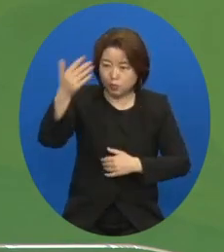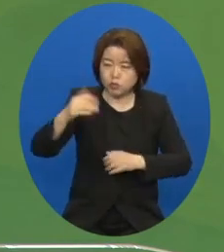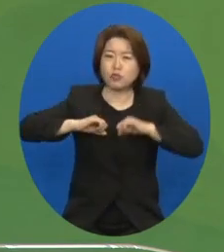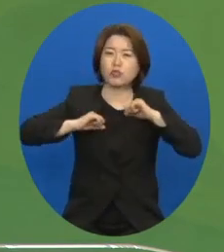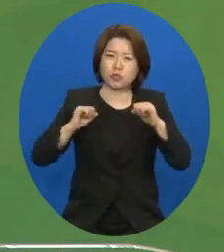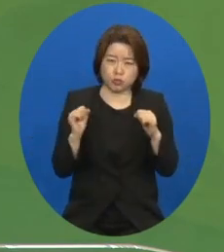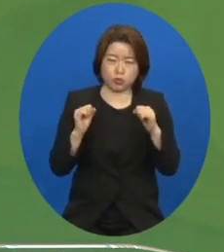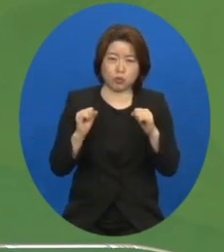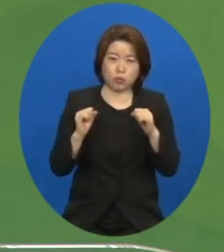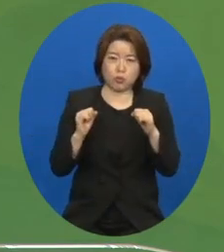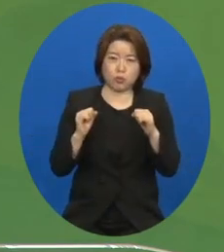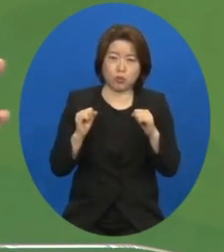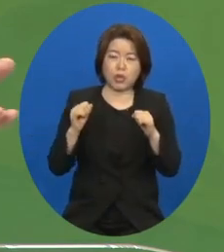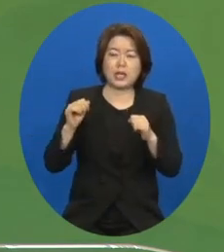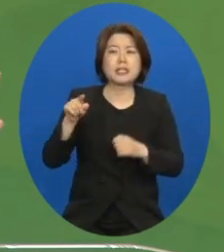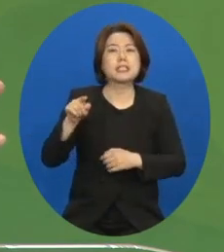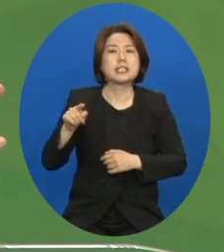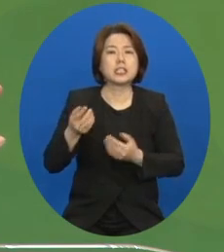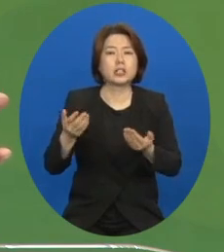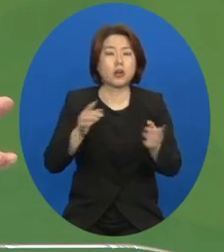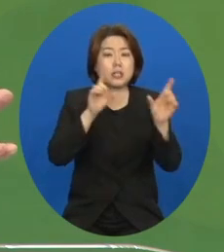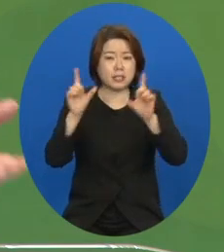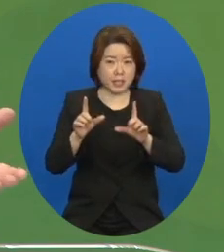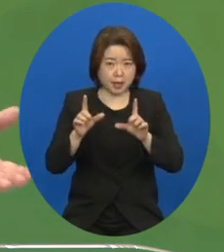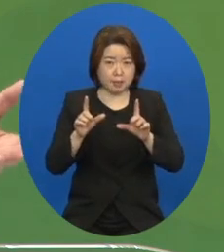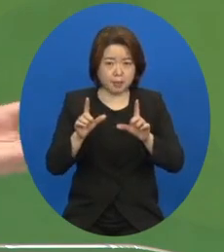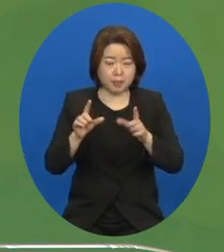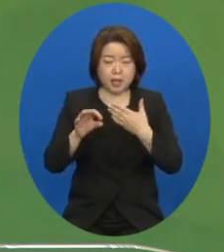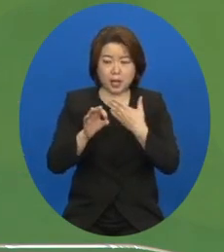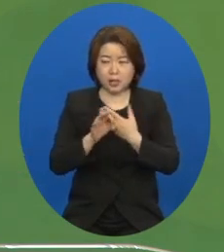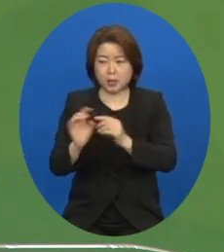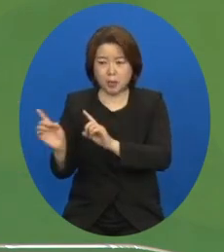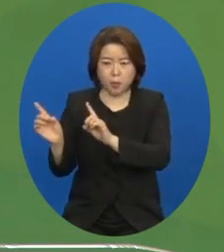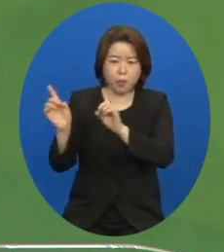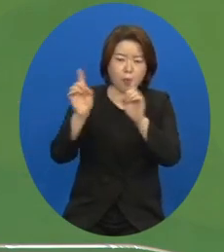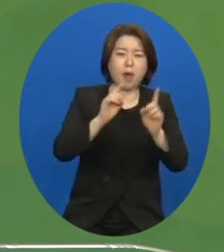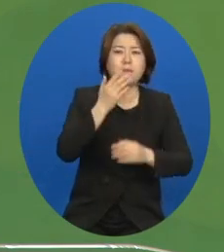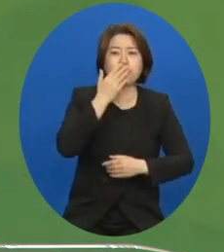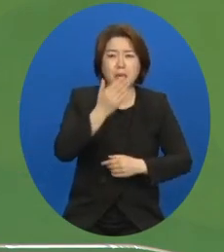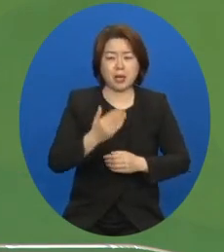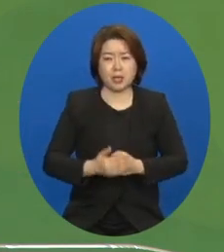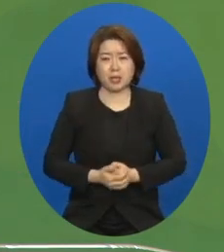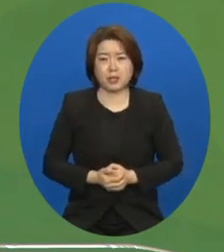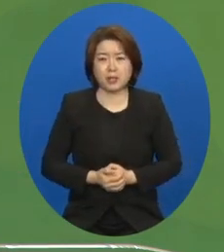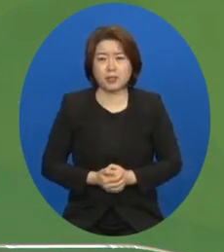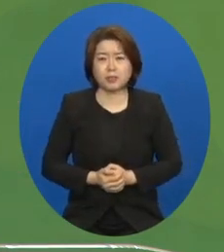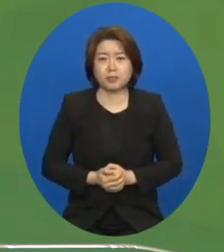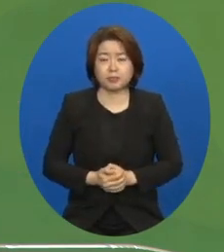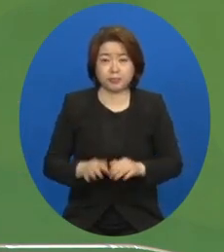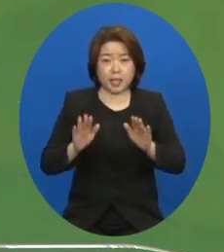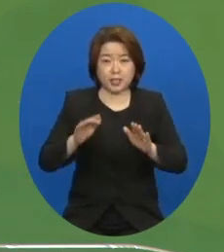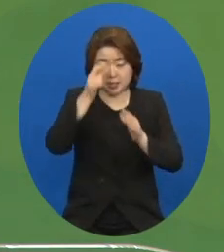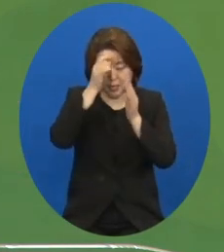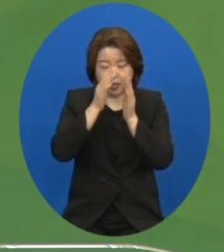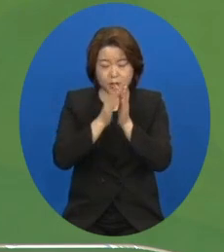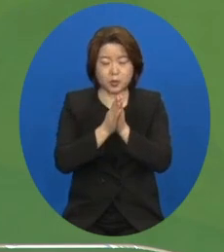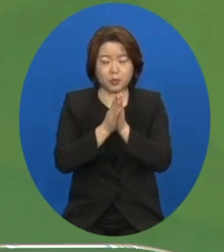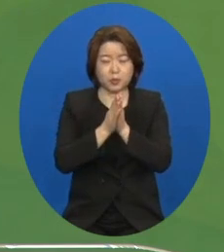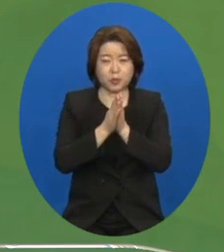순종하고 그러면 회복되지 않을 성도가 없습니다. 이제 우리 기도하실